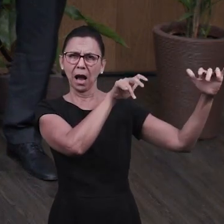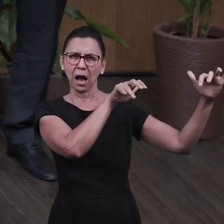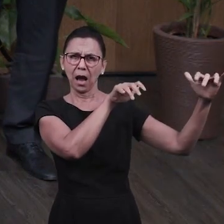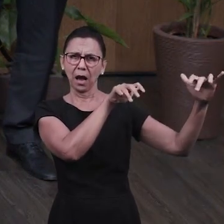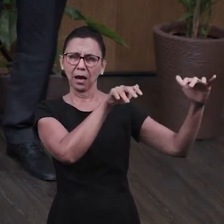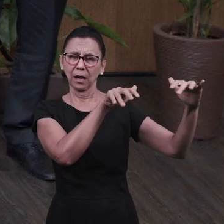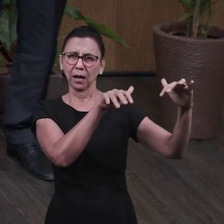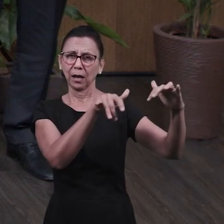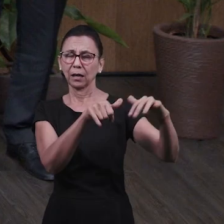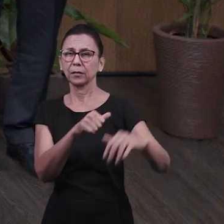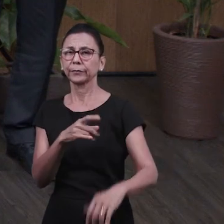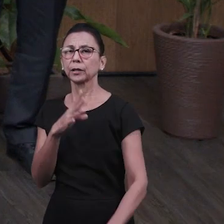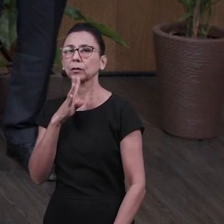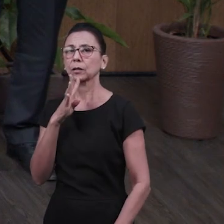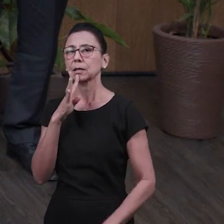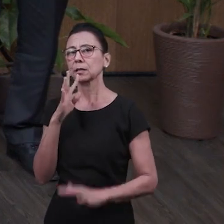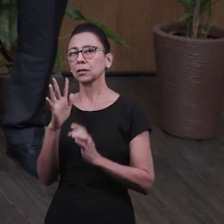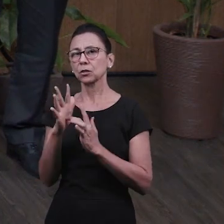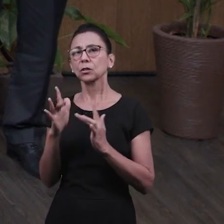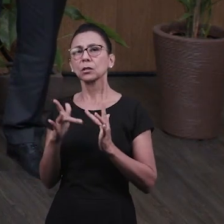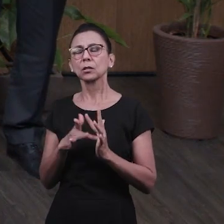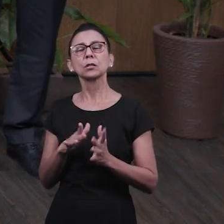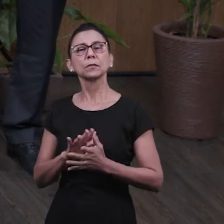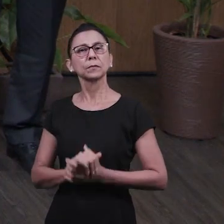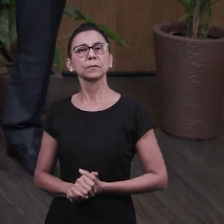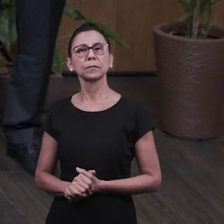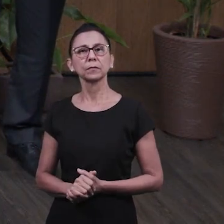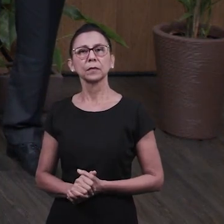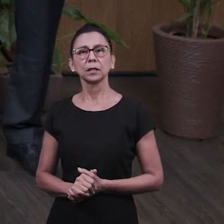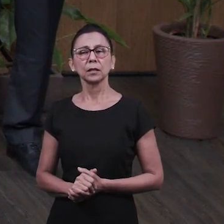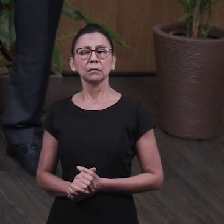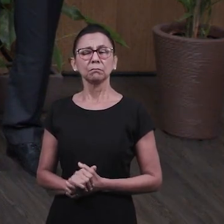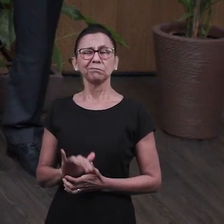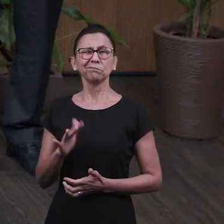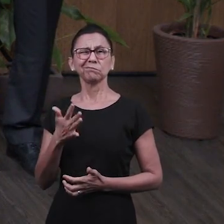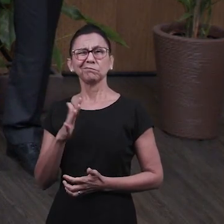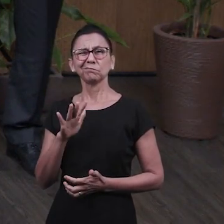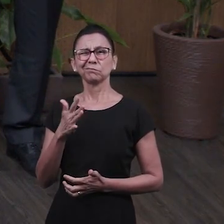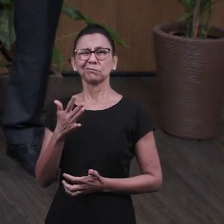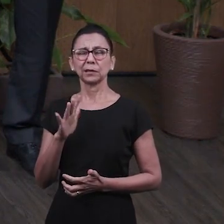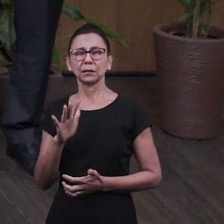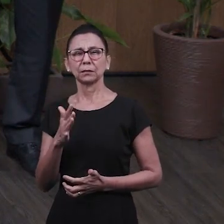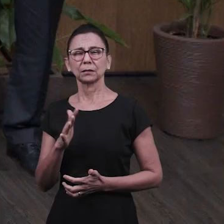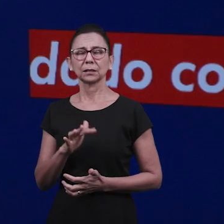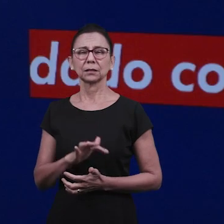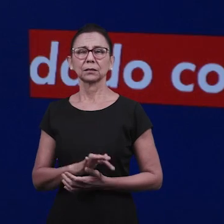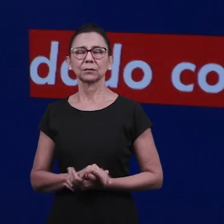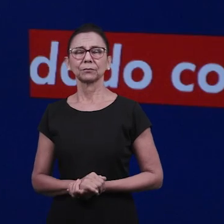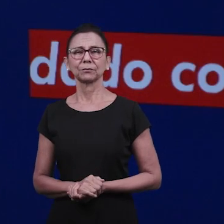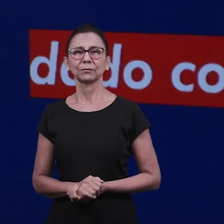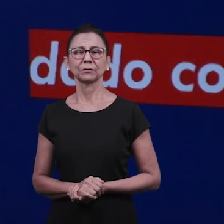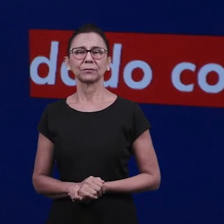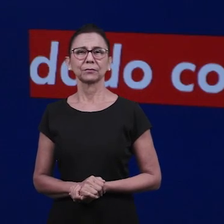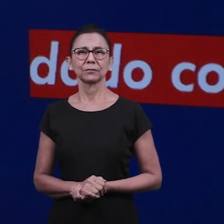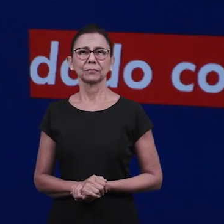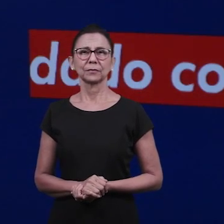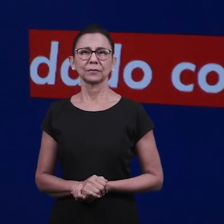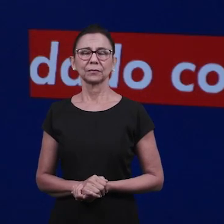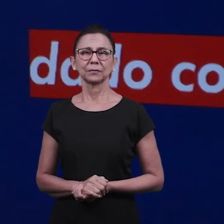même les foules connaissaient le Seigneur Jésus seulement de manière superficielle.